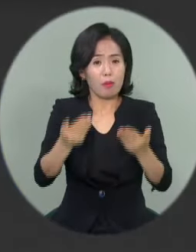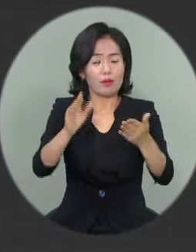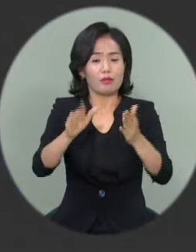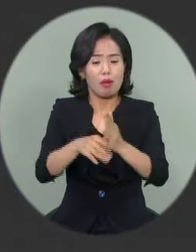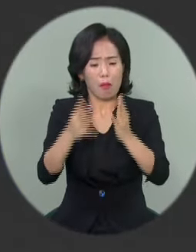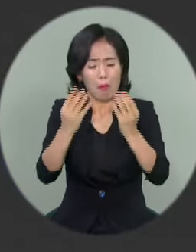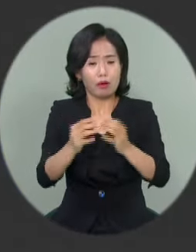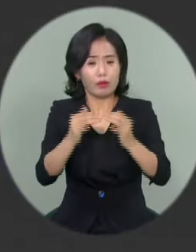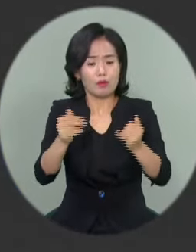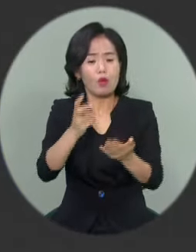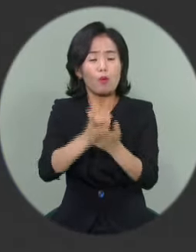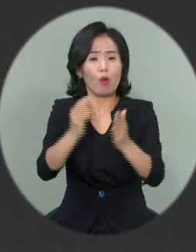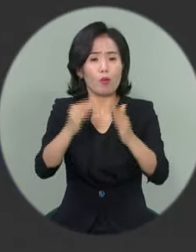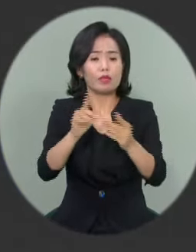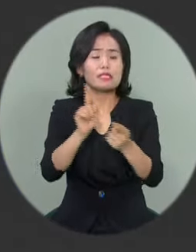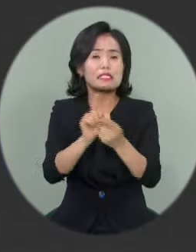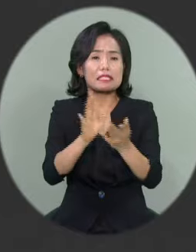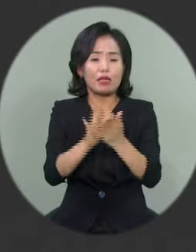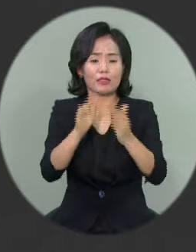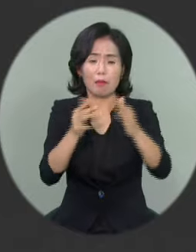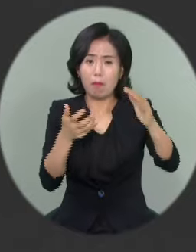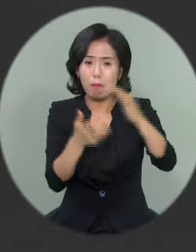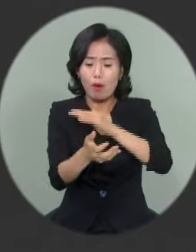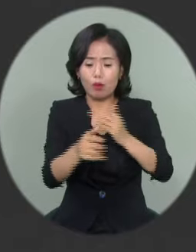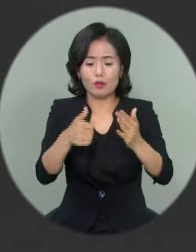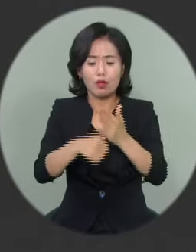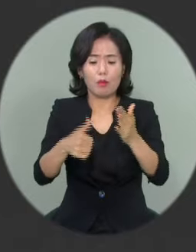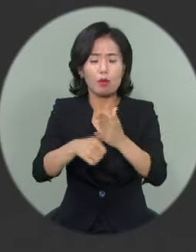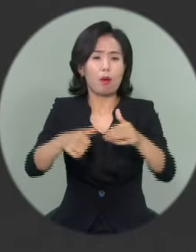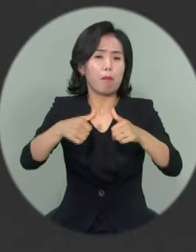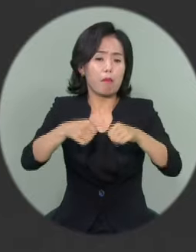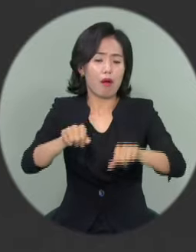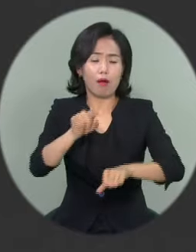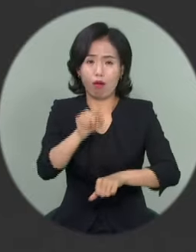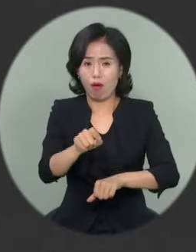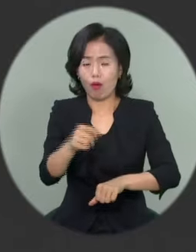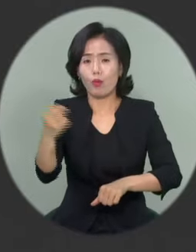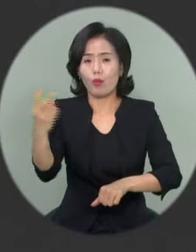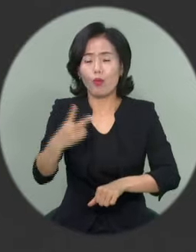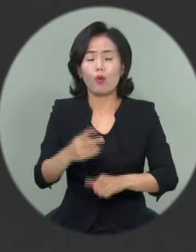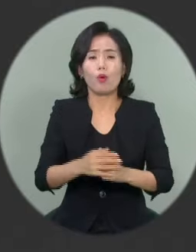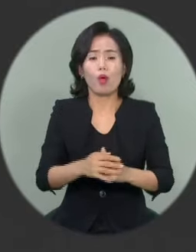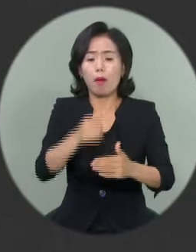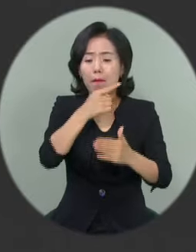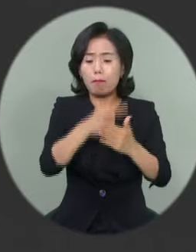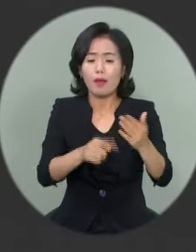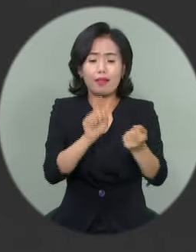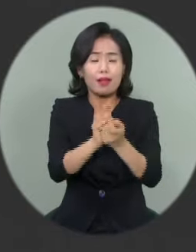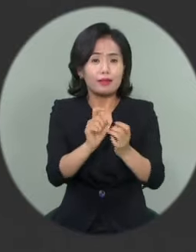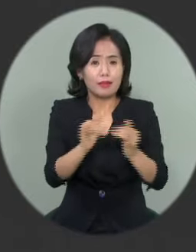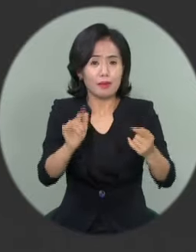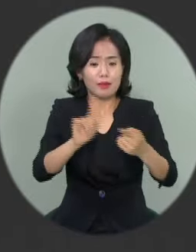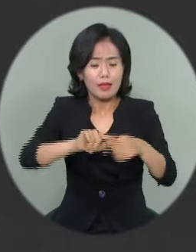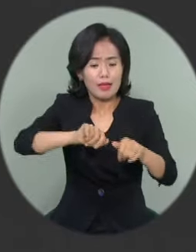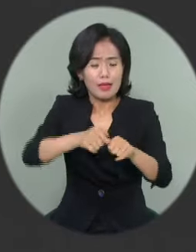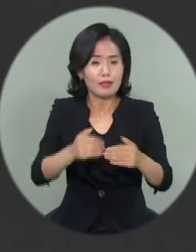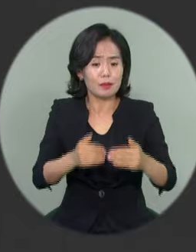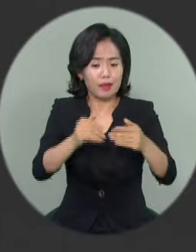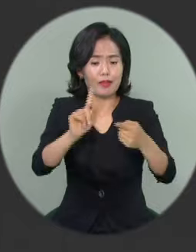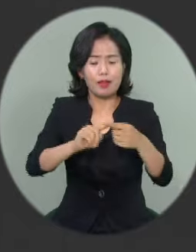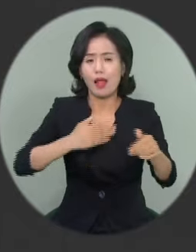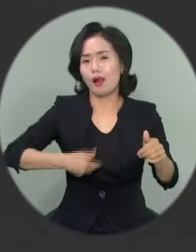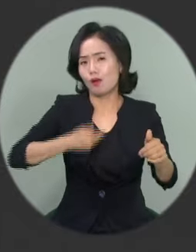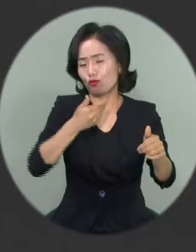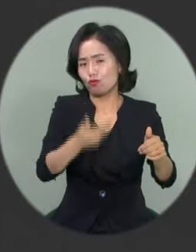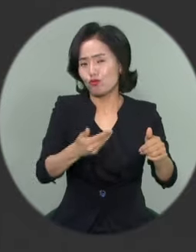누리꾼들은 법원이 나서 주거 침입과 재물 손계 한 것 아니냐 라거나 최소한 피해를 본 이들에게 강제 진입 사실을